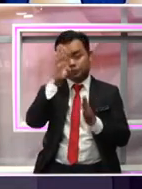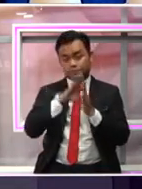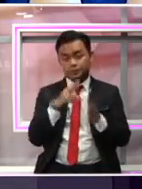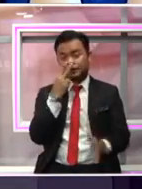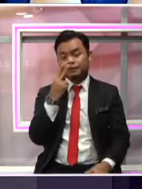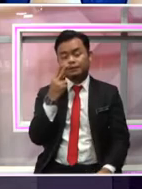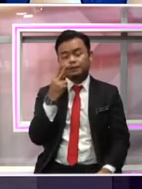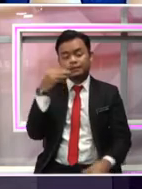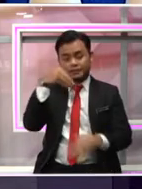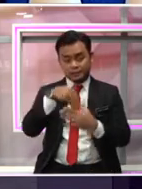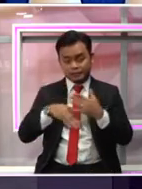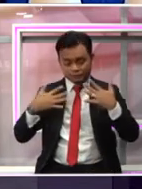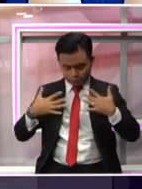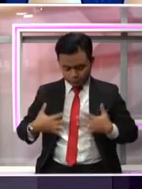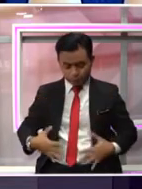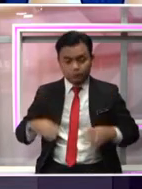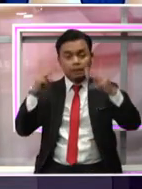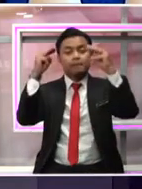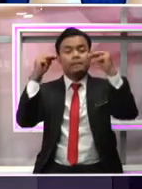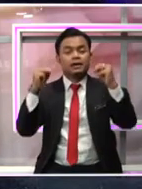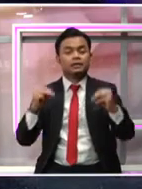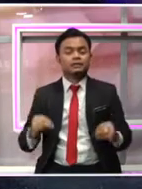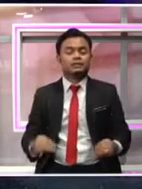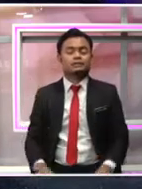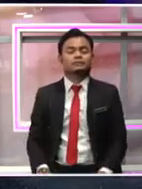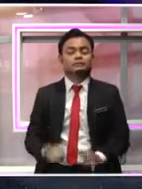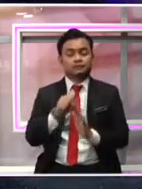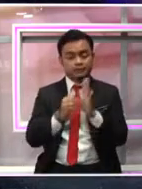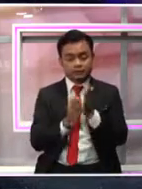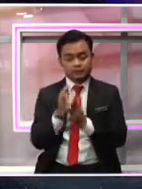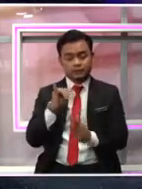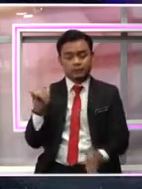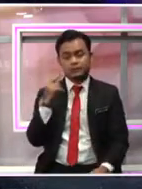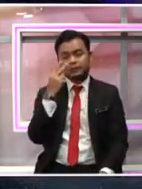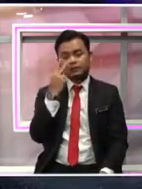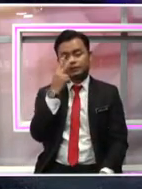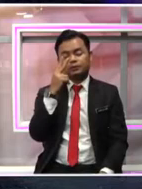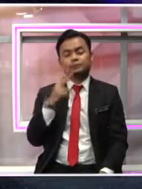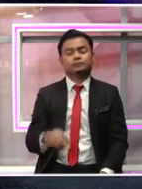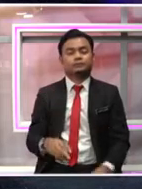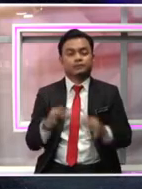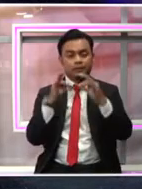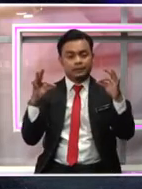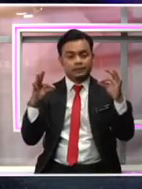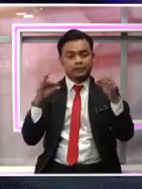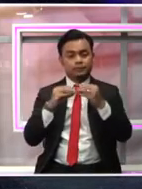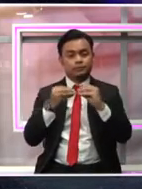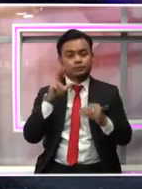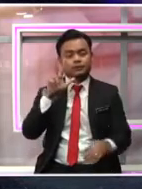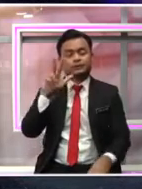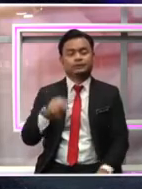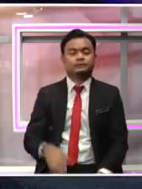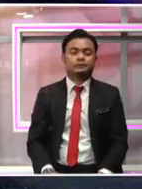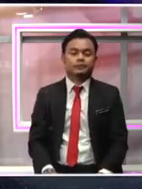seterusnya kita pergi ke ayat yang ketiga Nisa coba kita ada tiga lagi ayat sini jadi